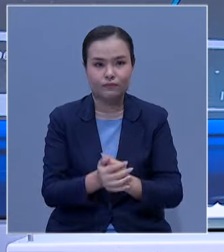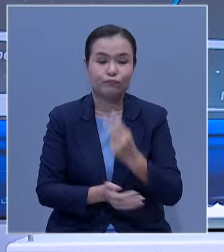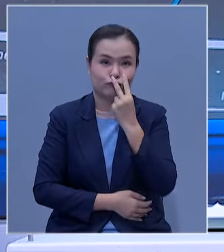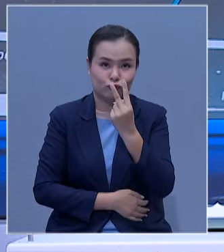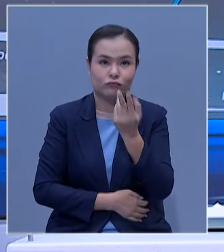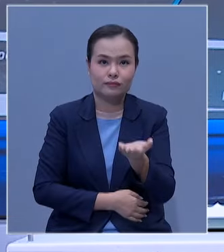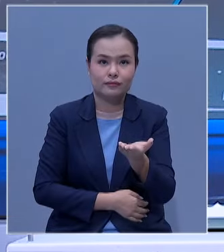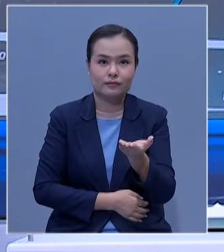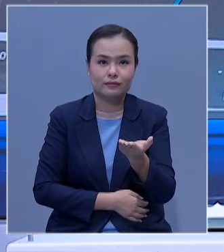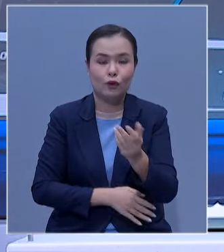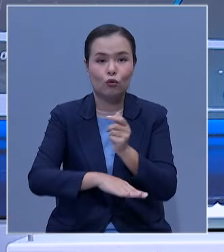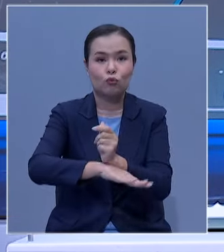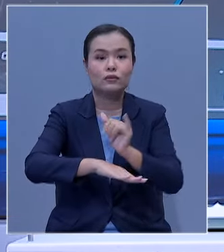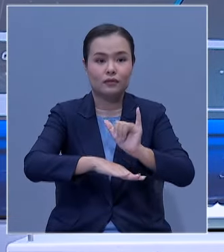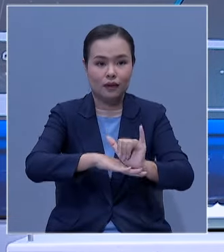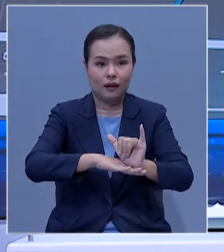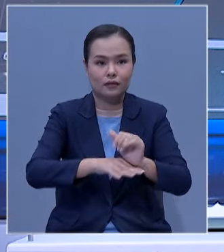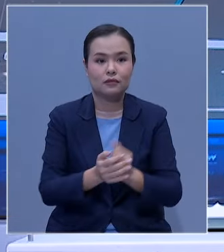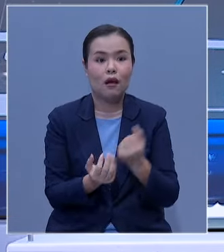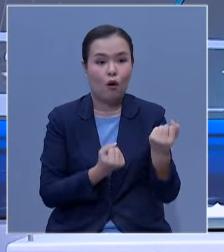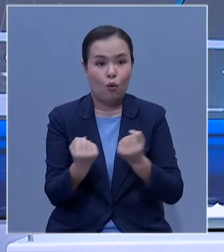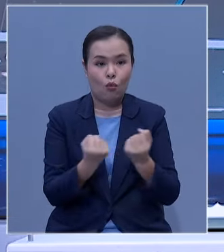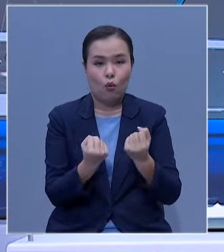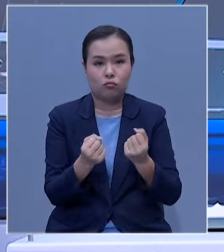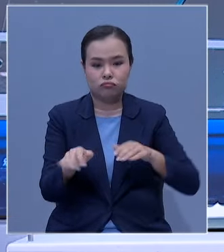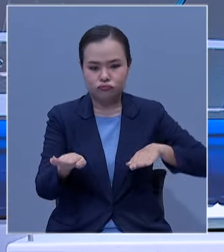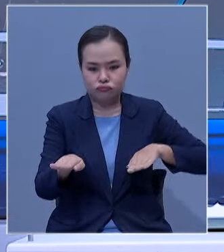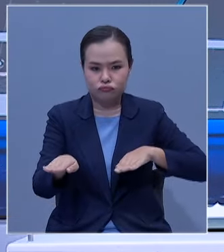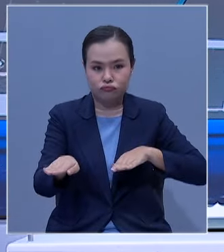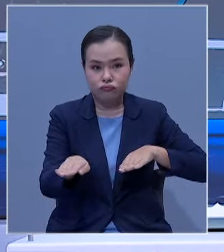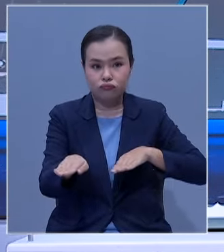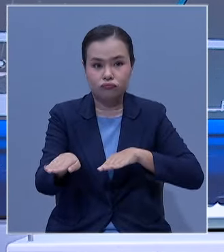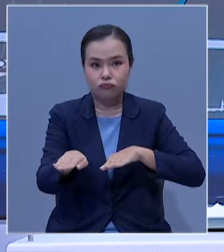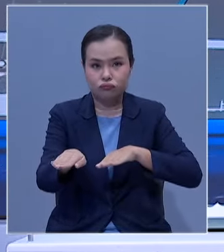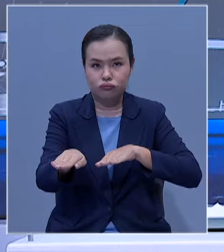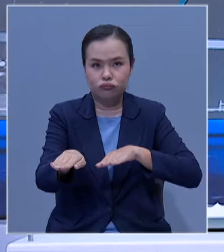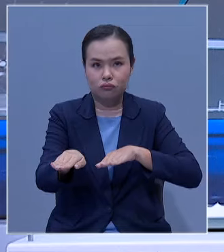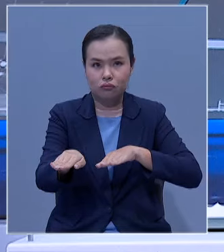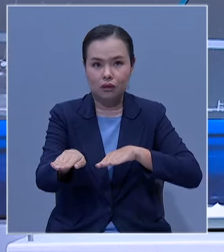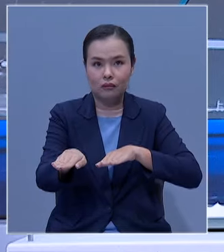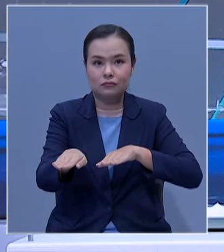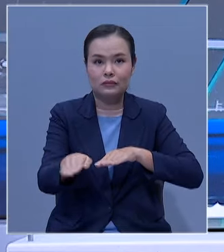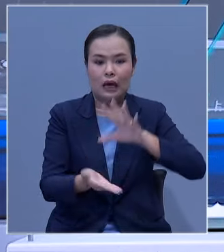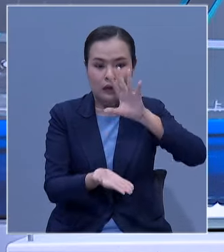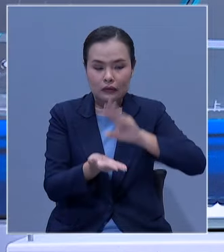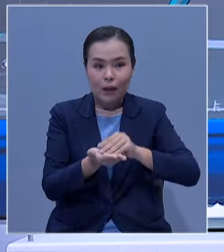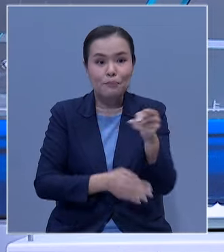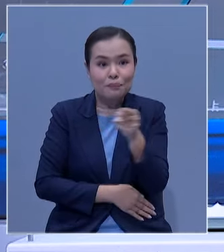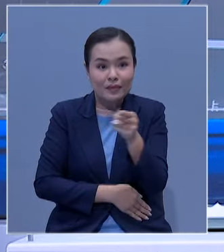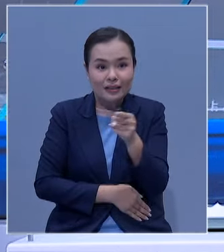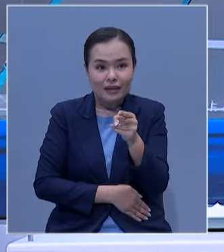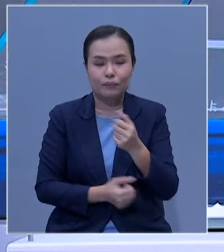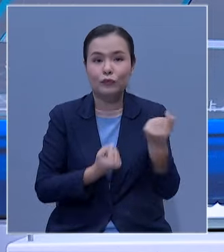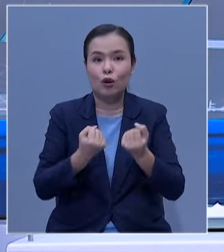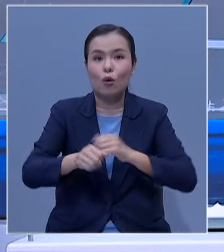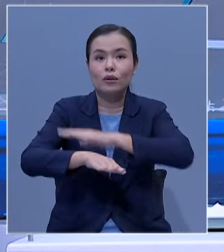ดูเหตุการณ์นี้กันหน่อยเกิดขึ้นที่อยุธยานะครับรถที่เขาขับตามหลังมาเนี่ยเขาสามารถจับภาพเหตุการณ์ไว้ได้เป็นคลิปเหตุการณ์ที่กระบะ